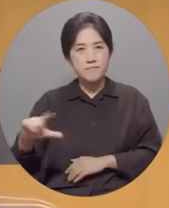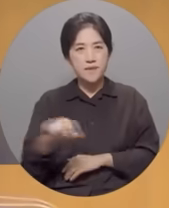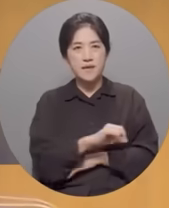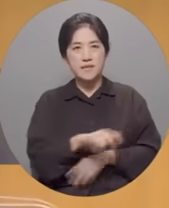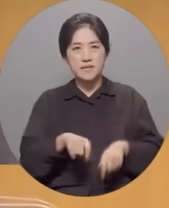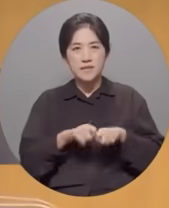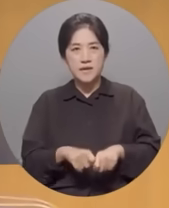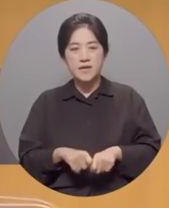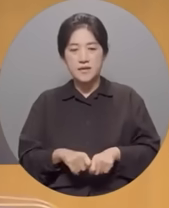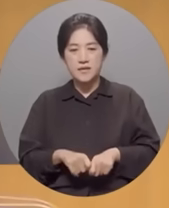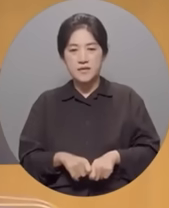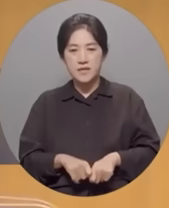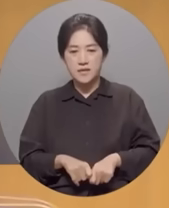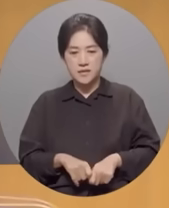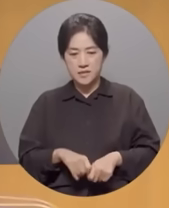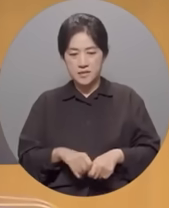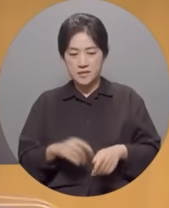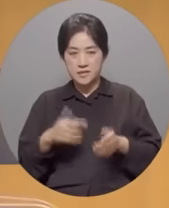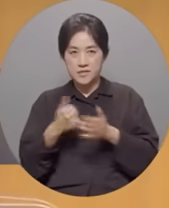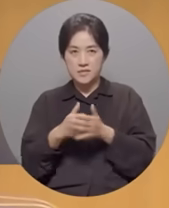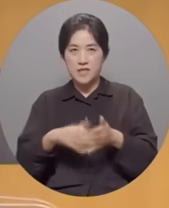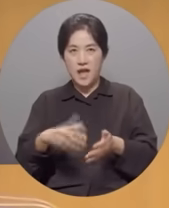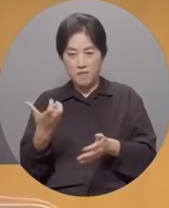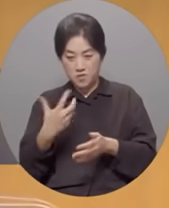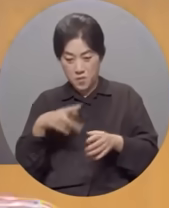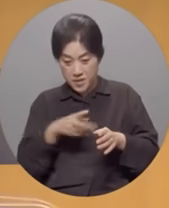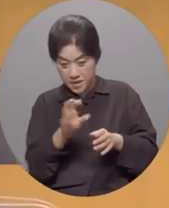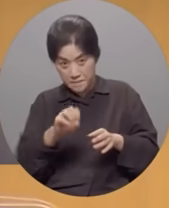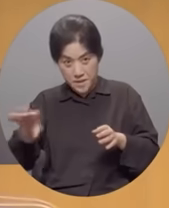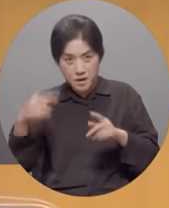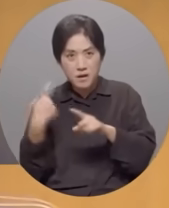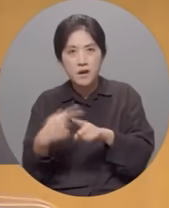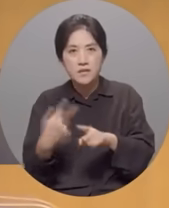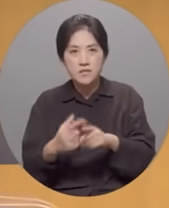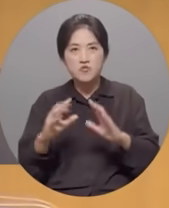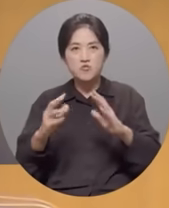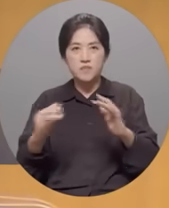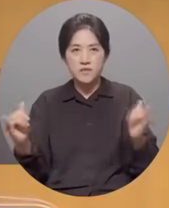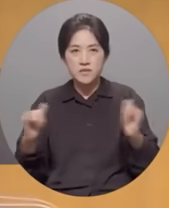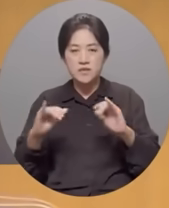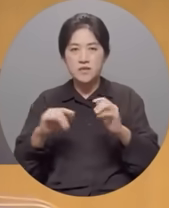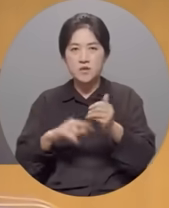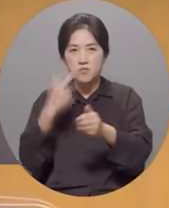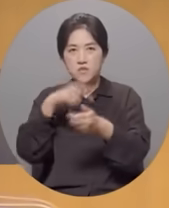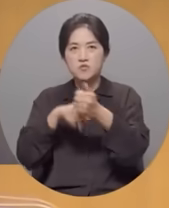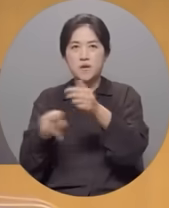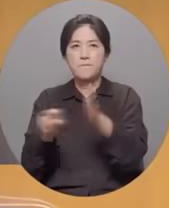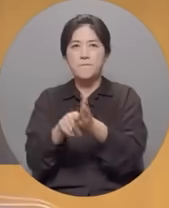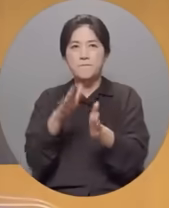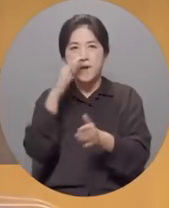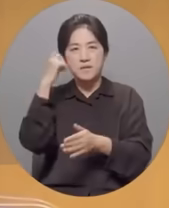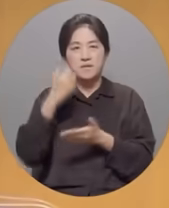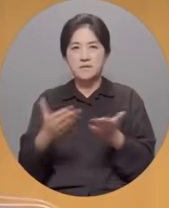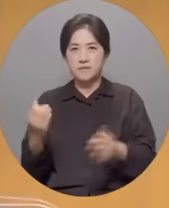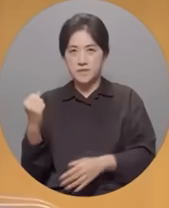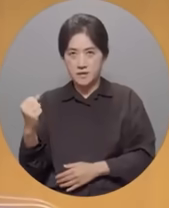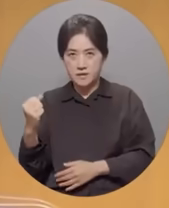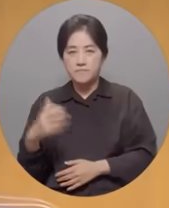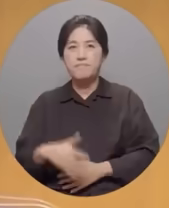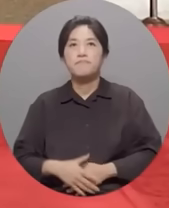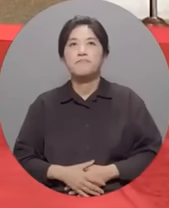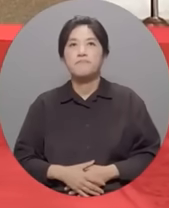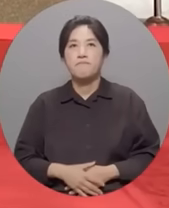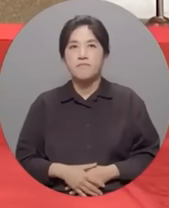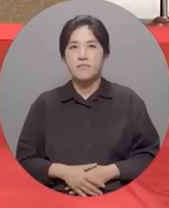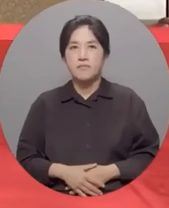정밀하게 환부만 도려내는 수사를 통해 국민들이 검찰 수사는 믿을 수 있다라고 느끼실 수 있게 합시다.